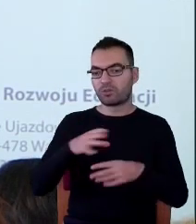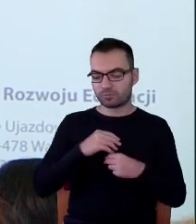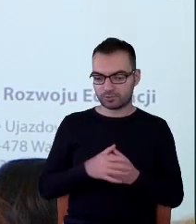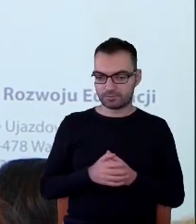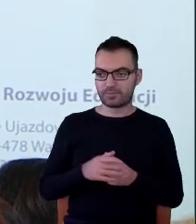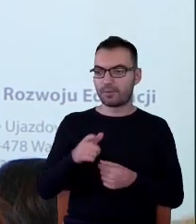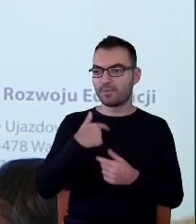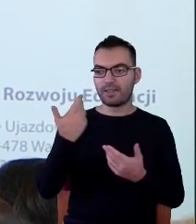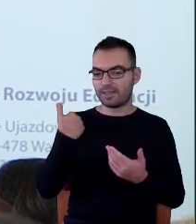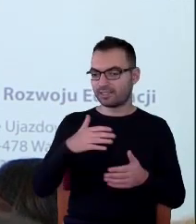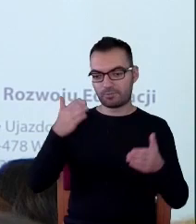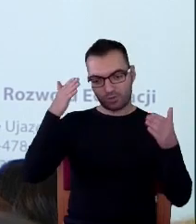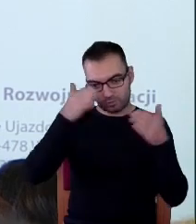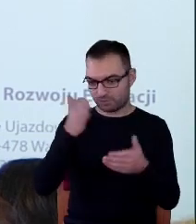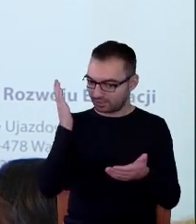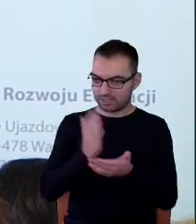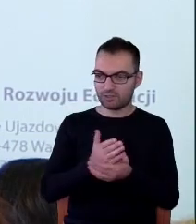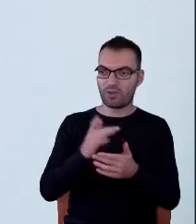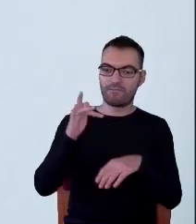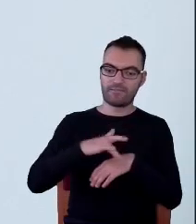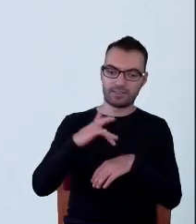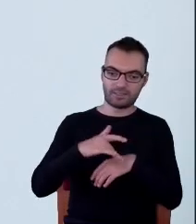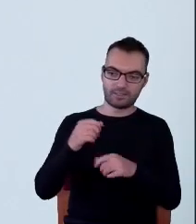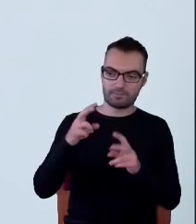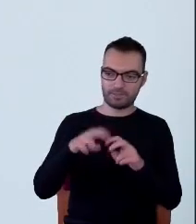nie koncentrować się tylko i wyłącznie na wynikach badań